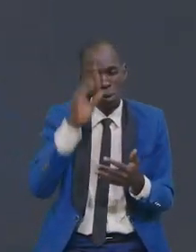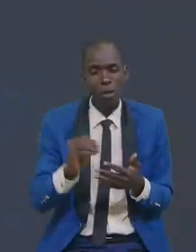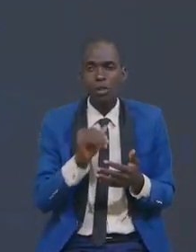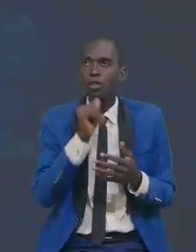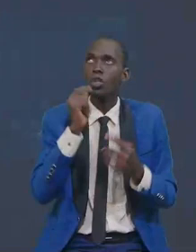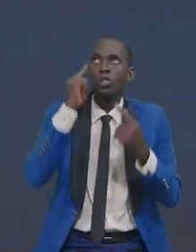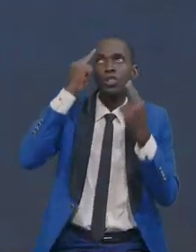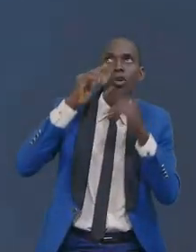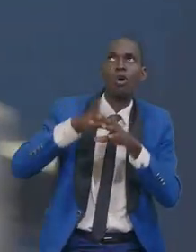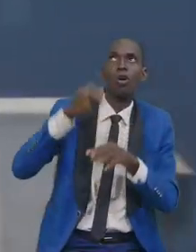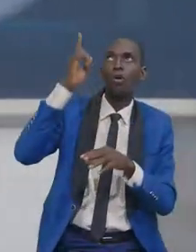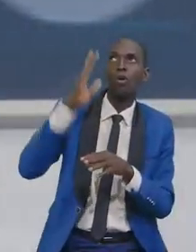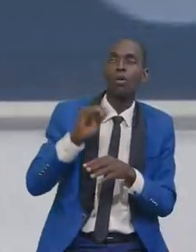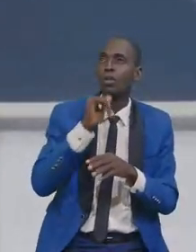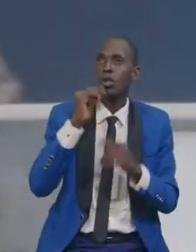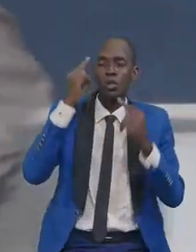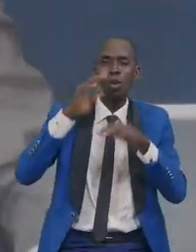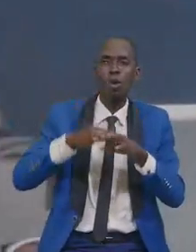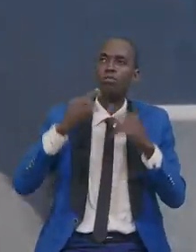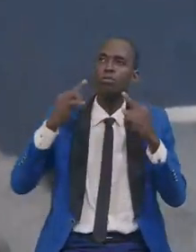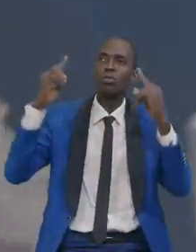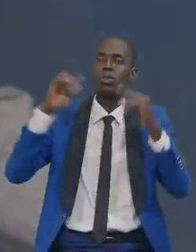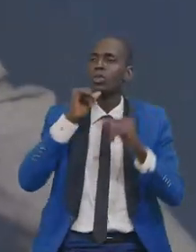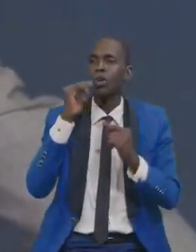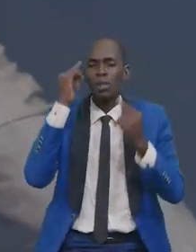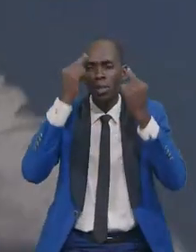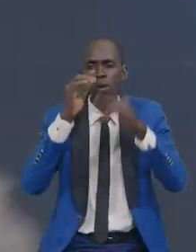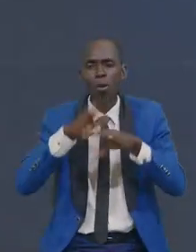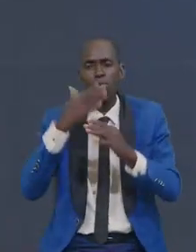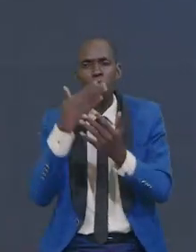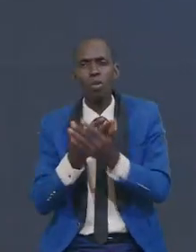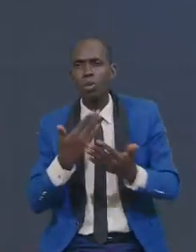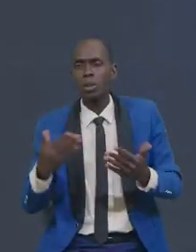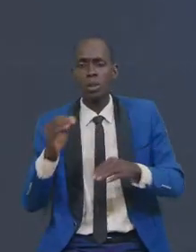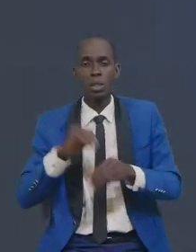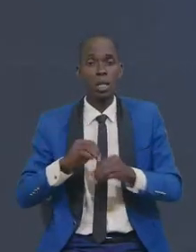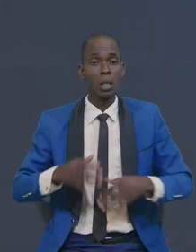qui ne pense pas au progrès, qui ne pense pas à la puissance, qui ne pense même pas aux bonnes choses de la vie,